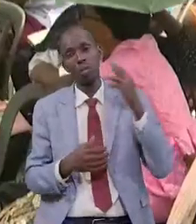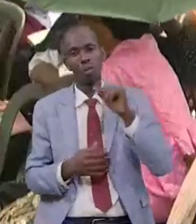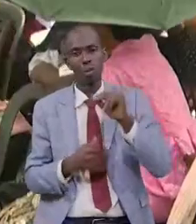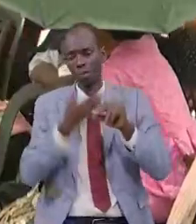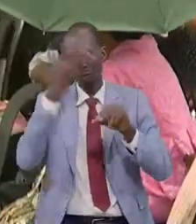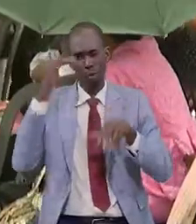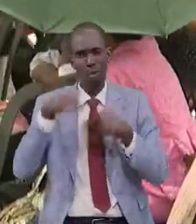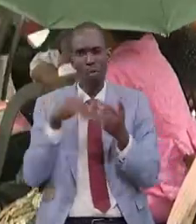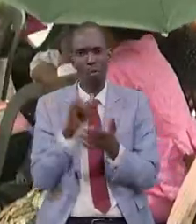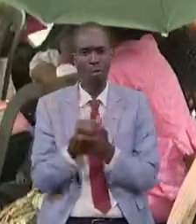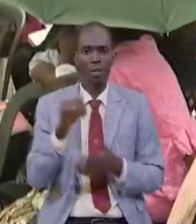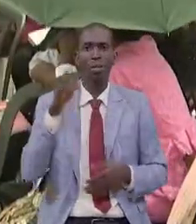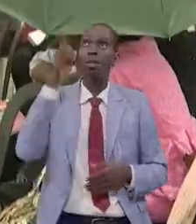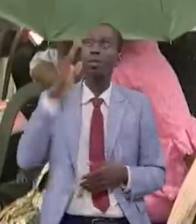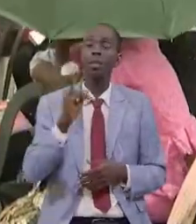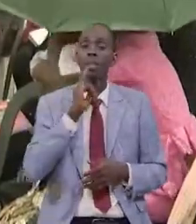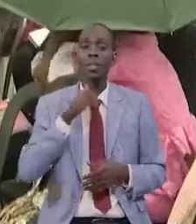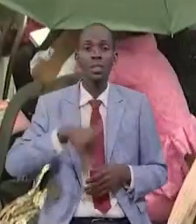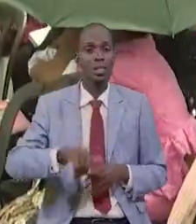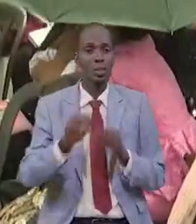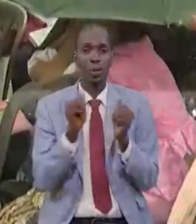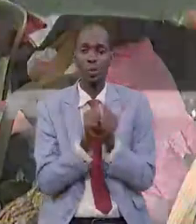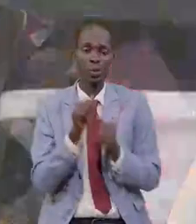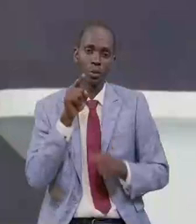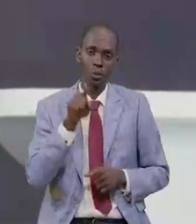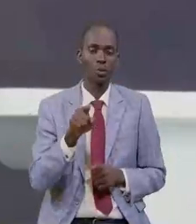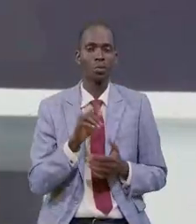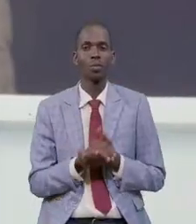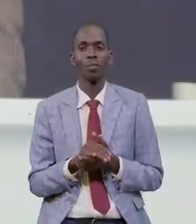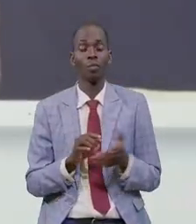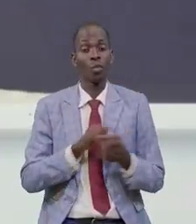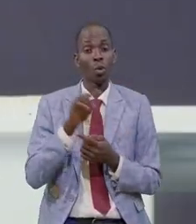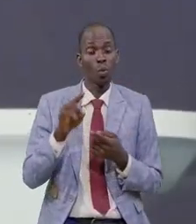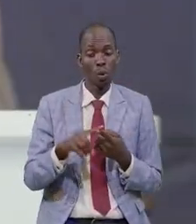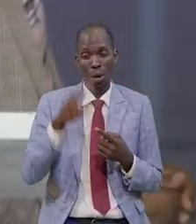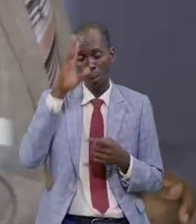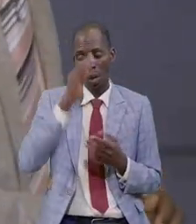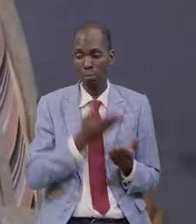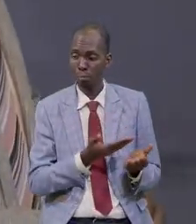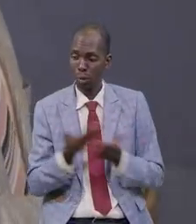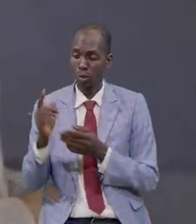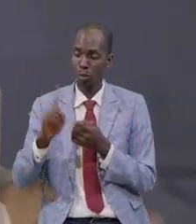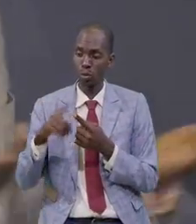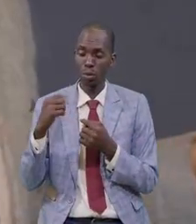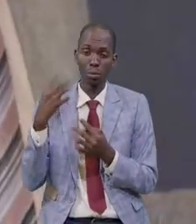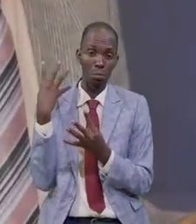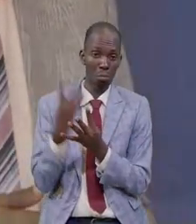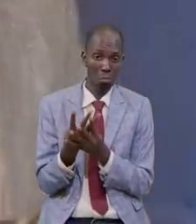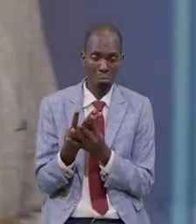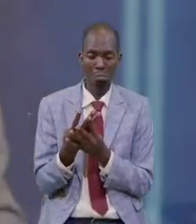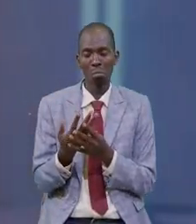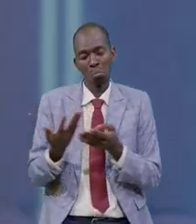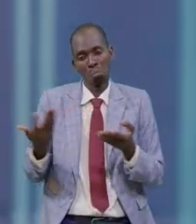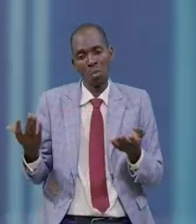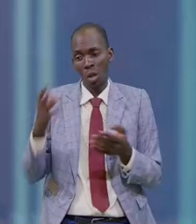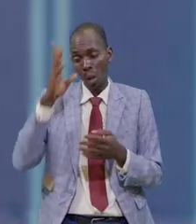toi ainsi donc quand le gardien de la prison l'a vu